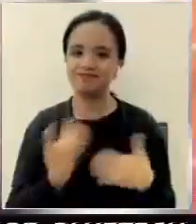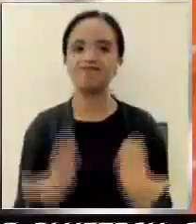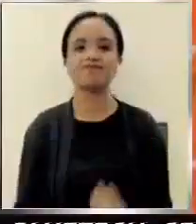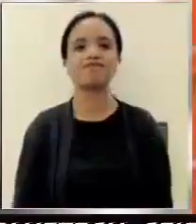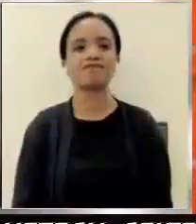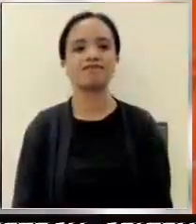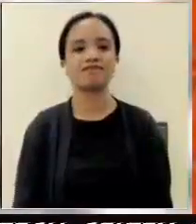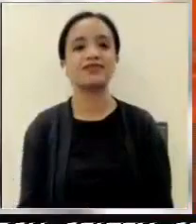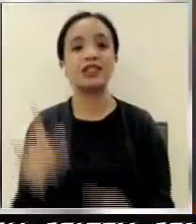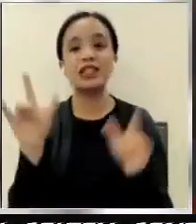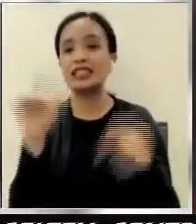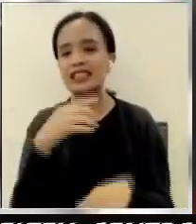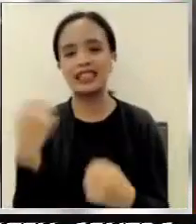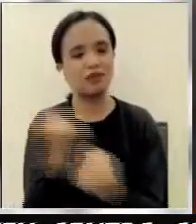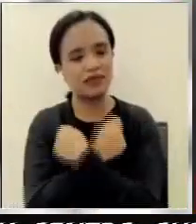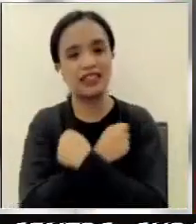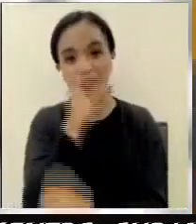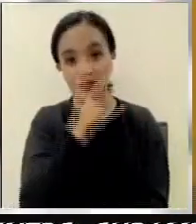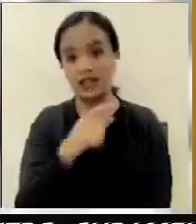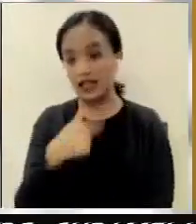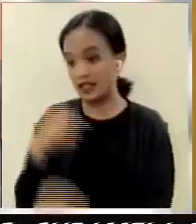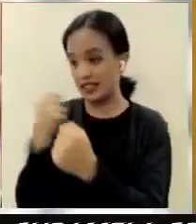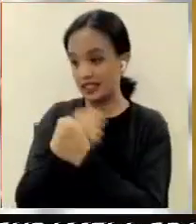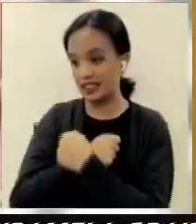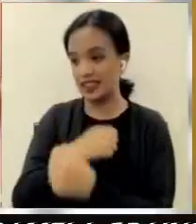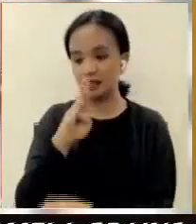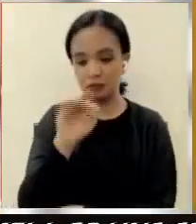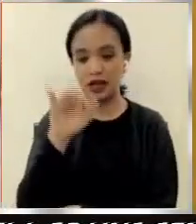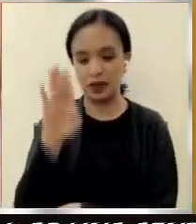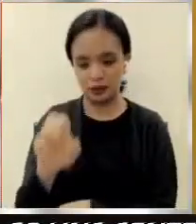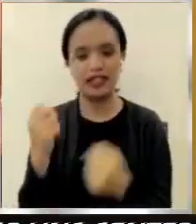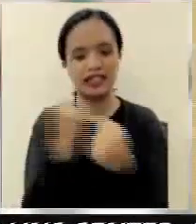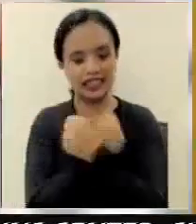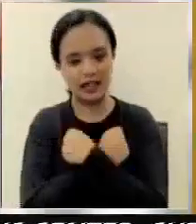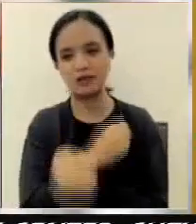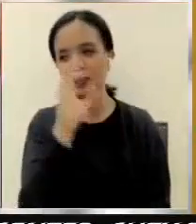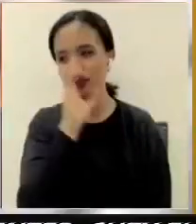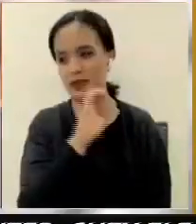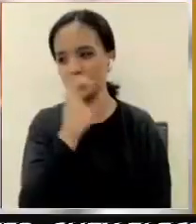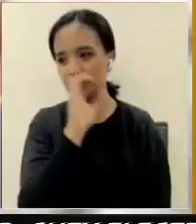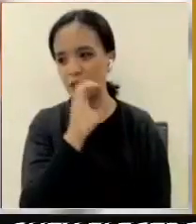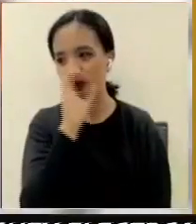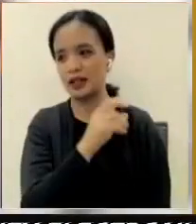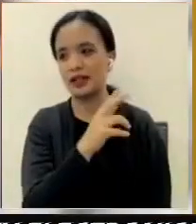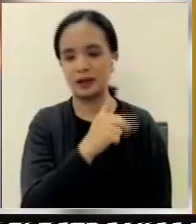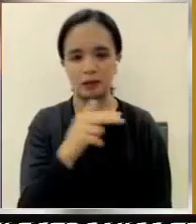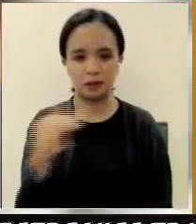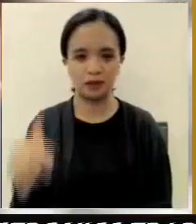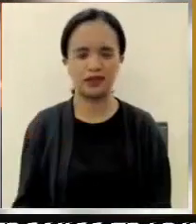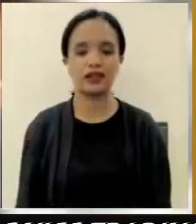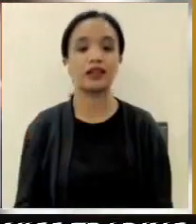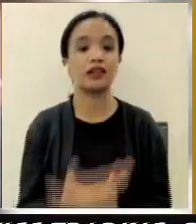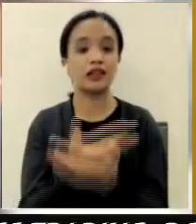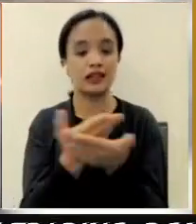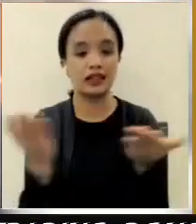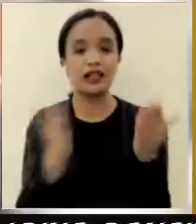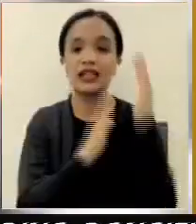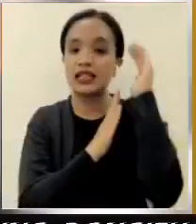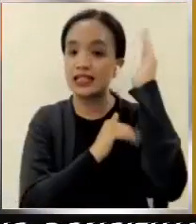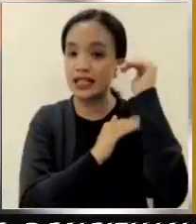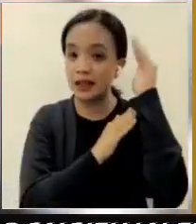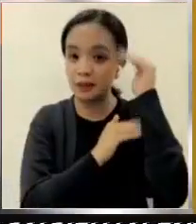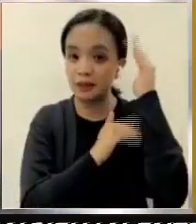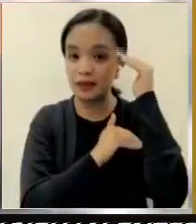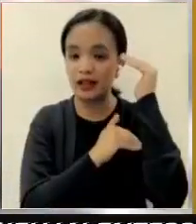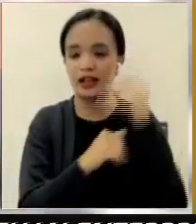I love Cebu and now Barbie loves Cebu. Oh yes! Yun. Mga kapuso, sana po ay sumubaybay pa